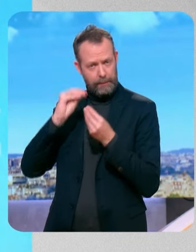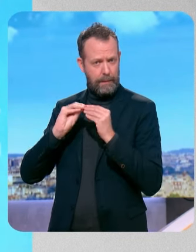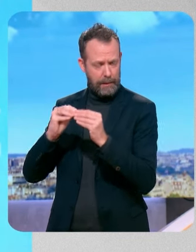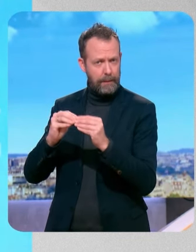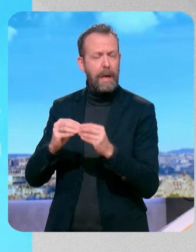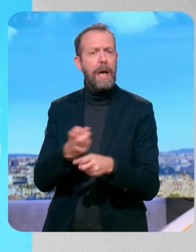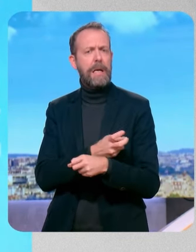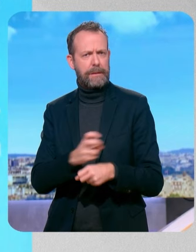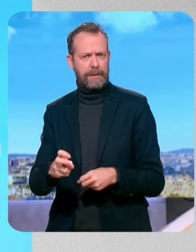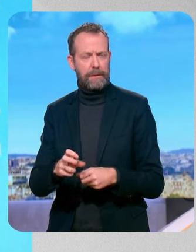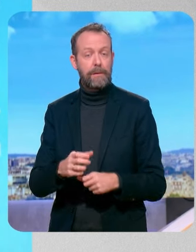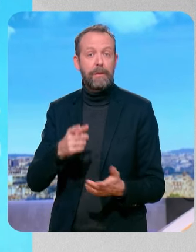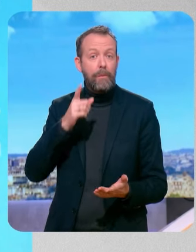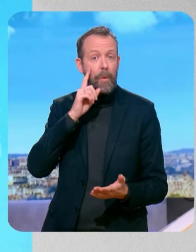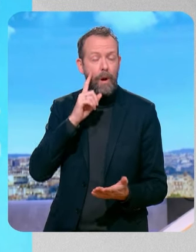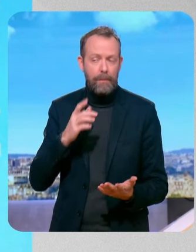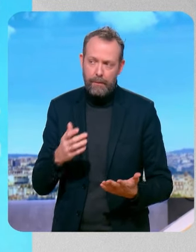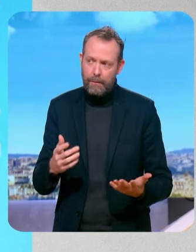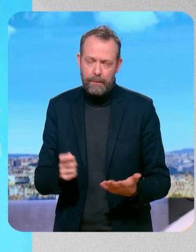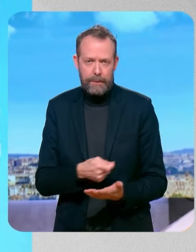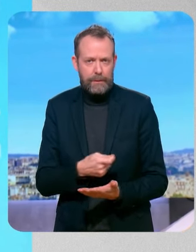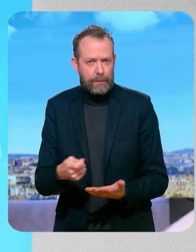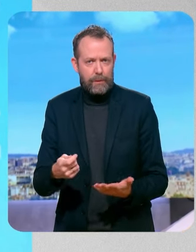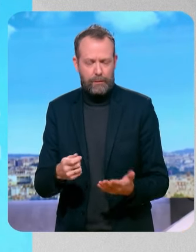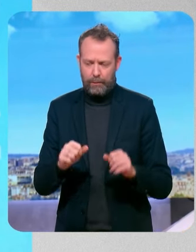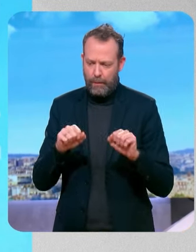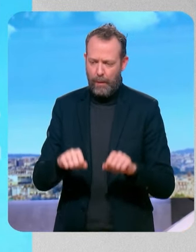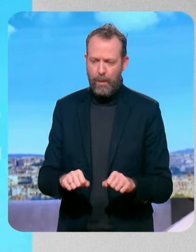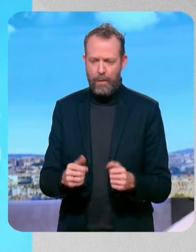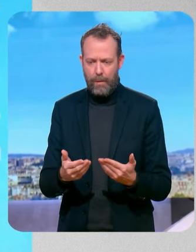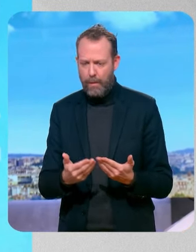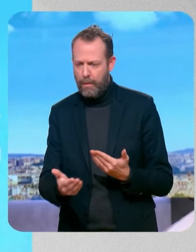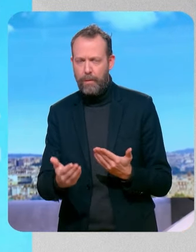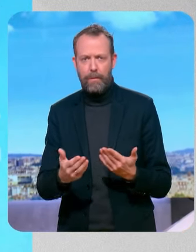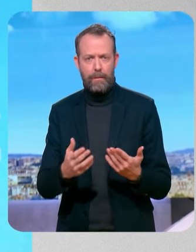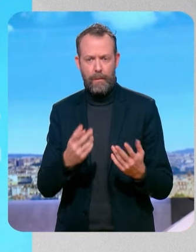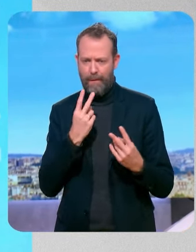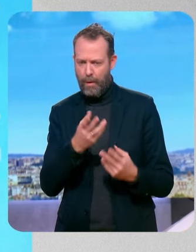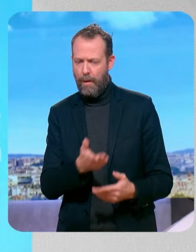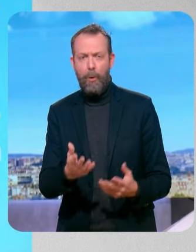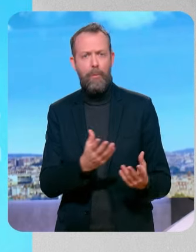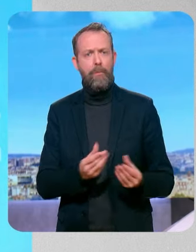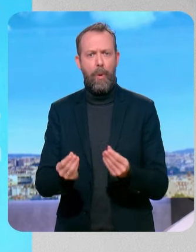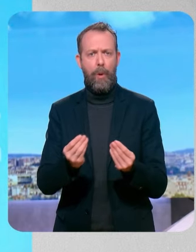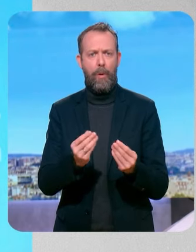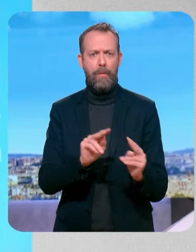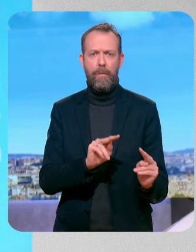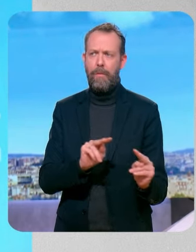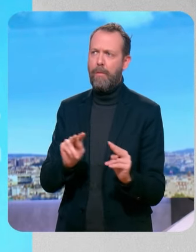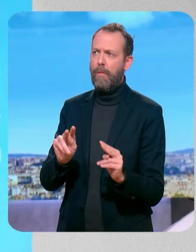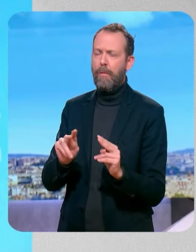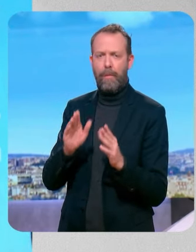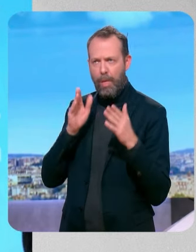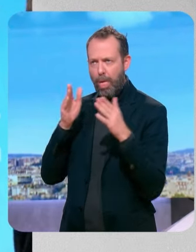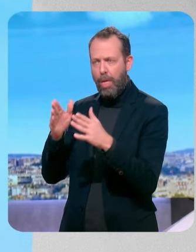grand. Parce que évidemment, on peut se trouver avec des peuples qui choisissent la servitude, on va